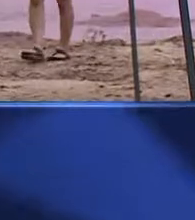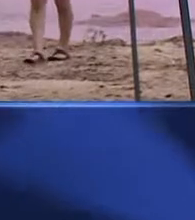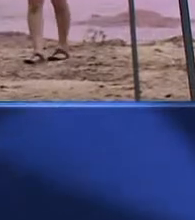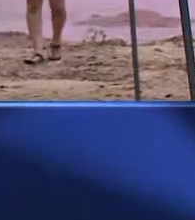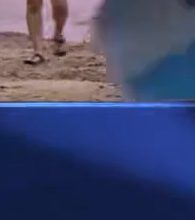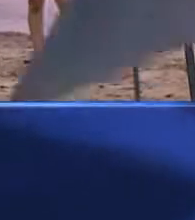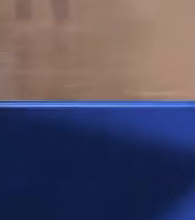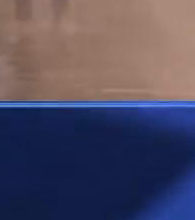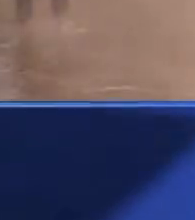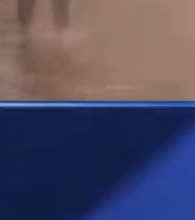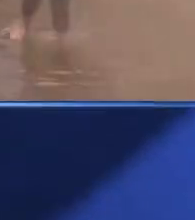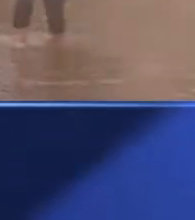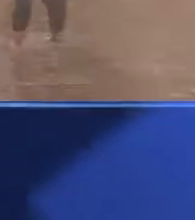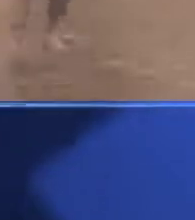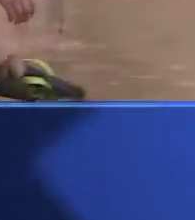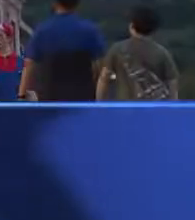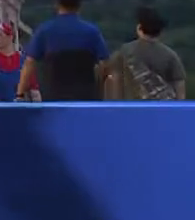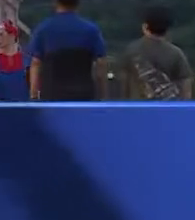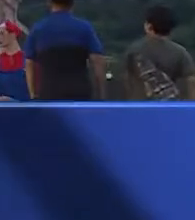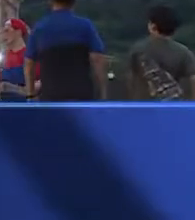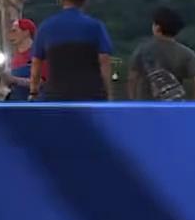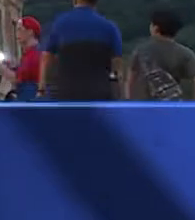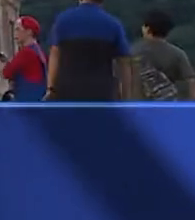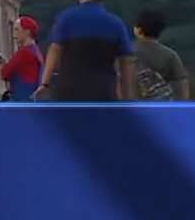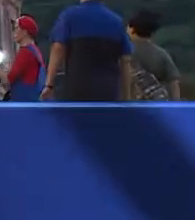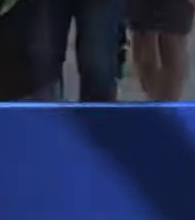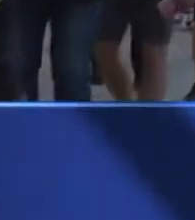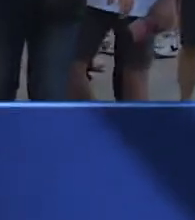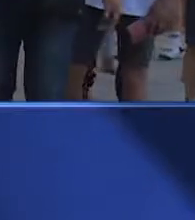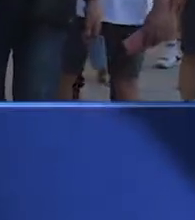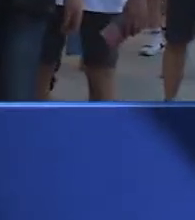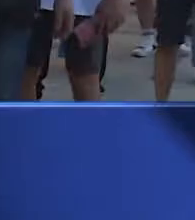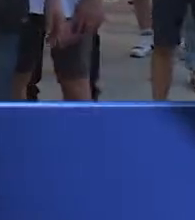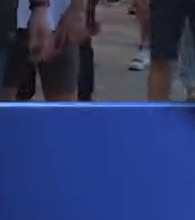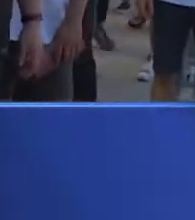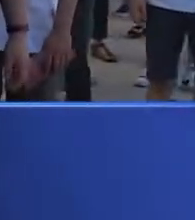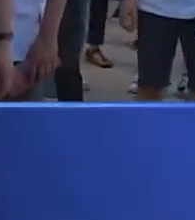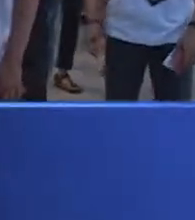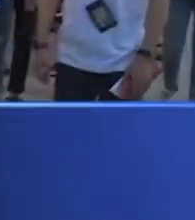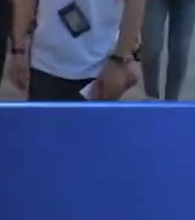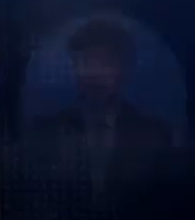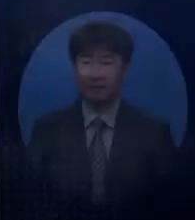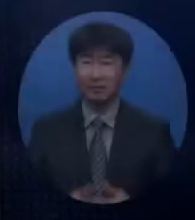여름축제와 축구대회에 약 30여만 명의 관광객이 찾아 지역경제에 활기를 불어넣었습니다.